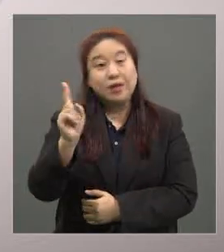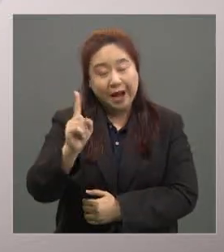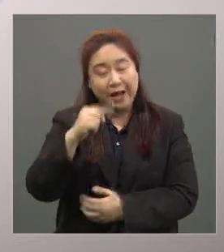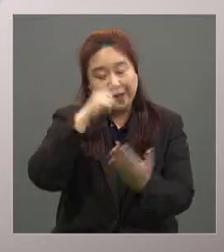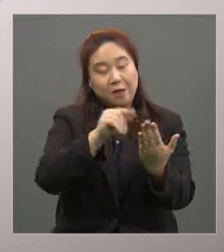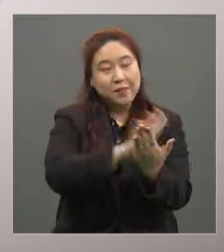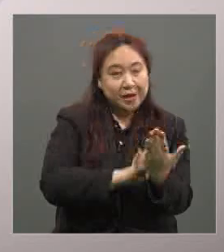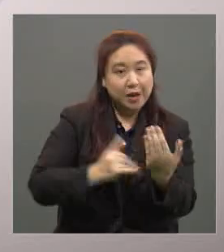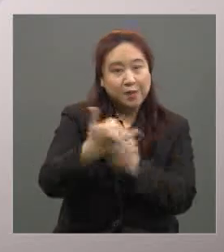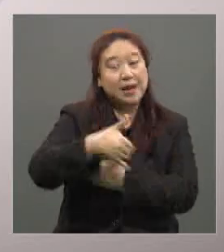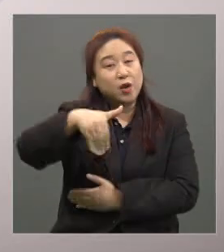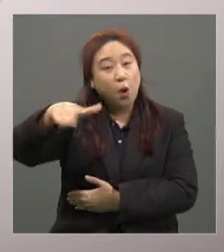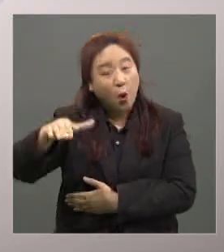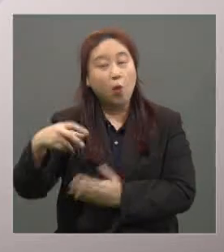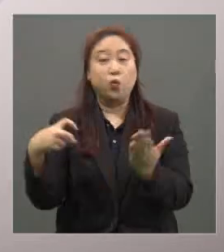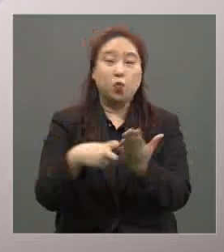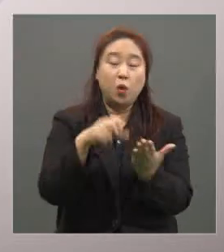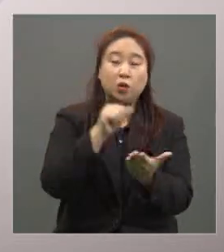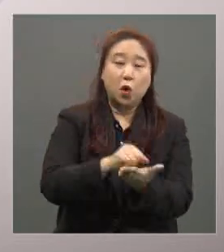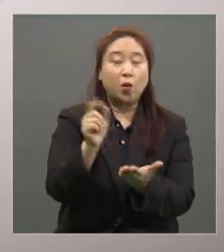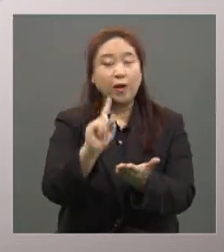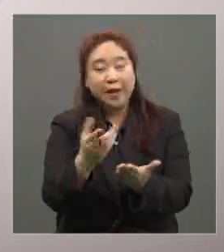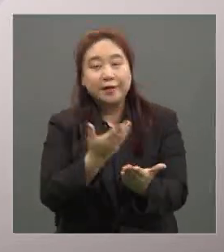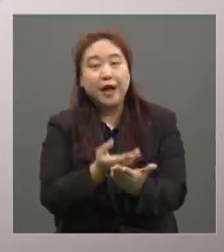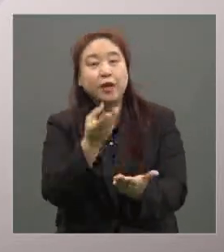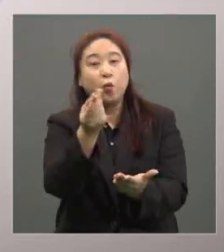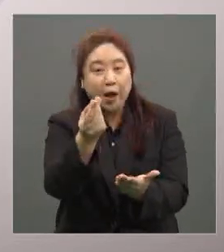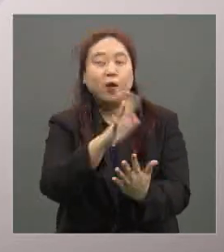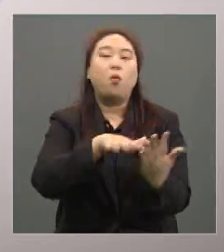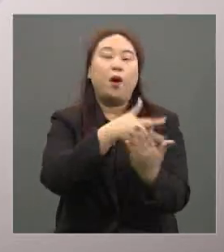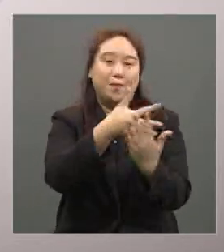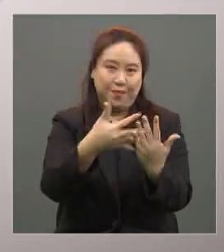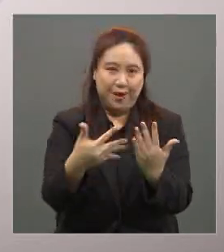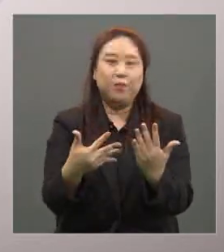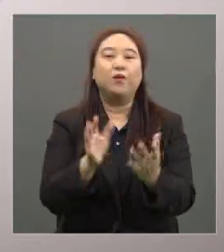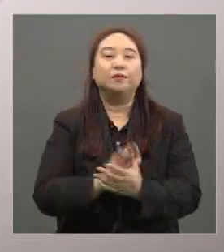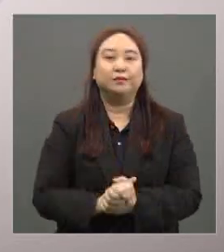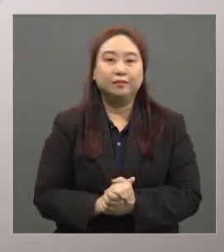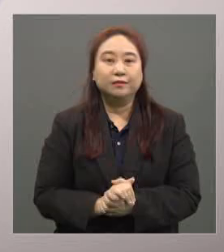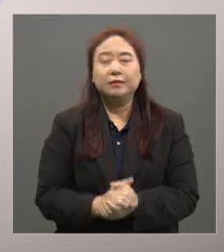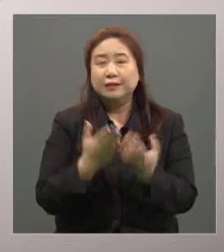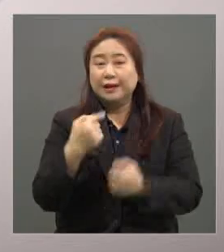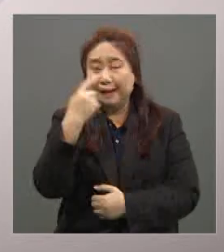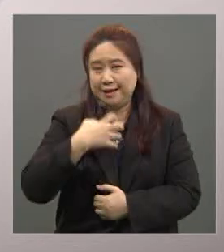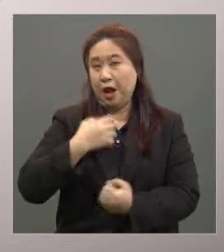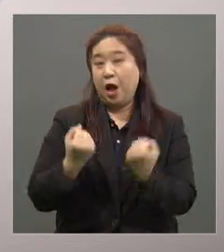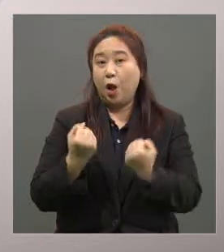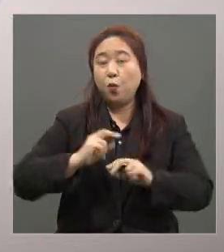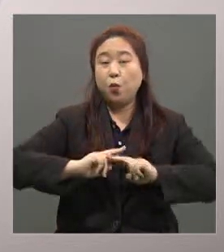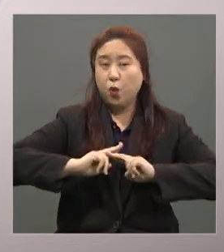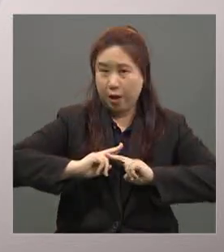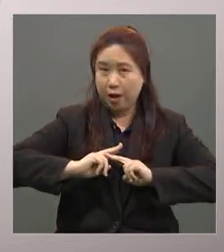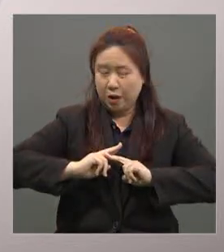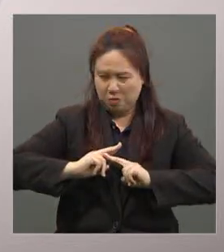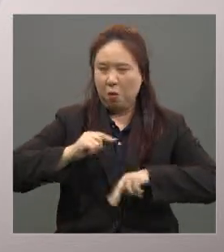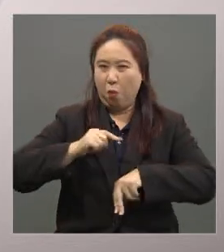ประเทศตั๋วเครื่องบินยังไงราคาไปไหนแล้วหรือยังวางแผนแต่เนิ่นๆเอ๊ะใครจะไปรถส่วนตัวค่ะไปก่อน